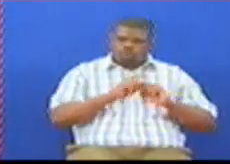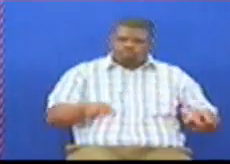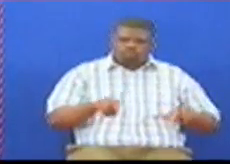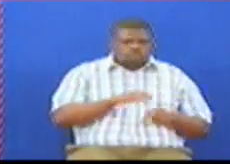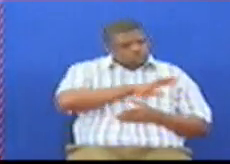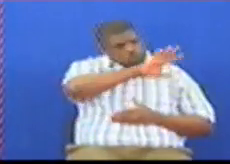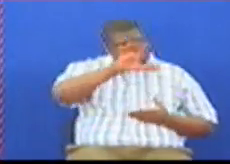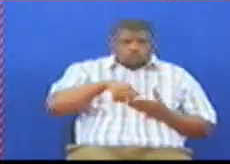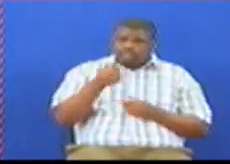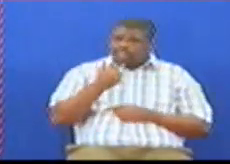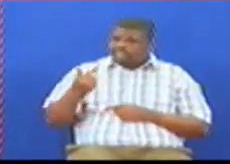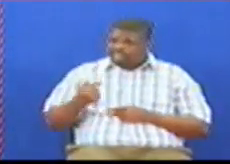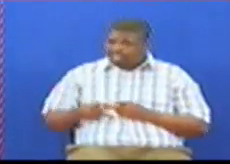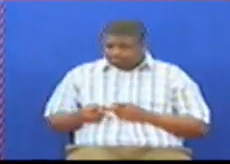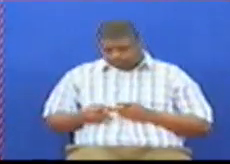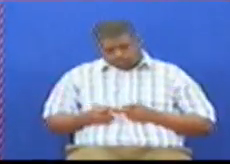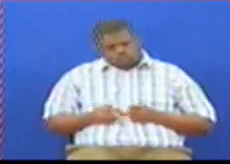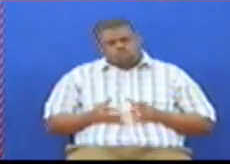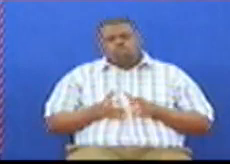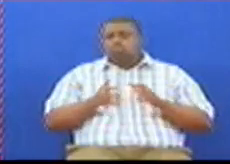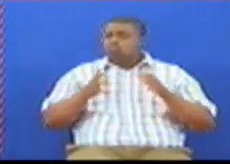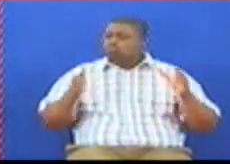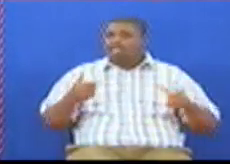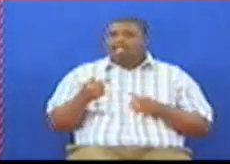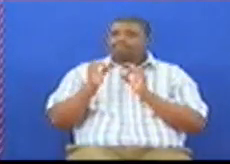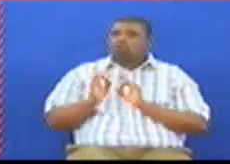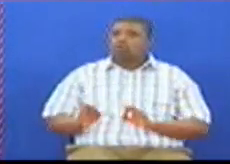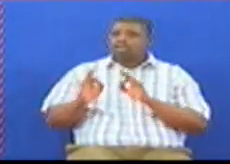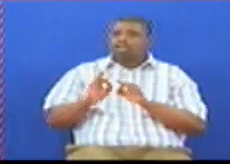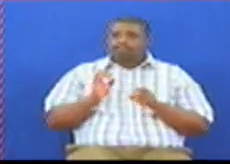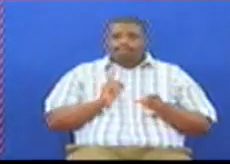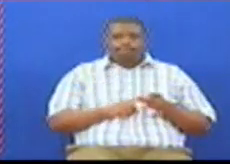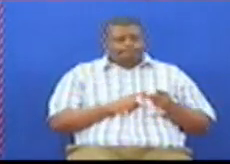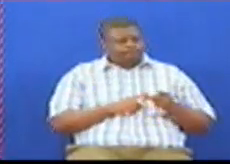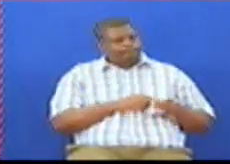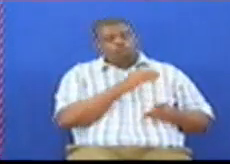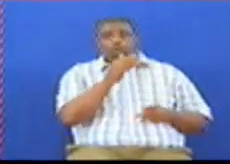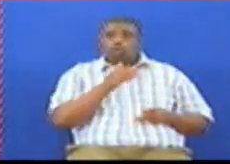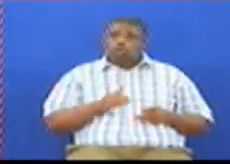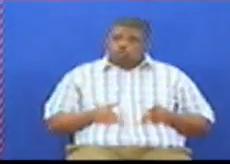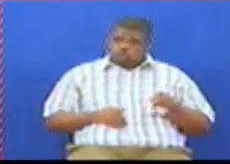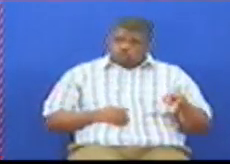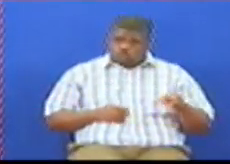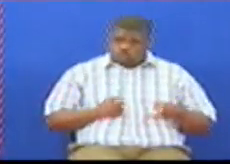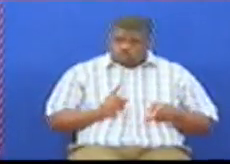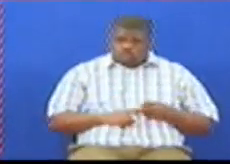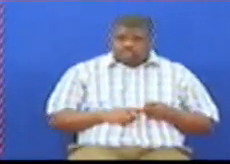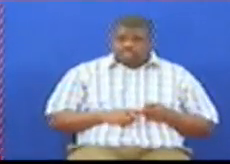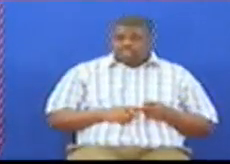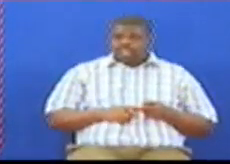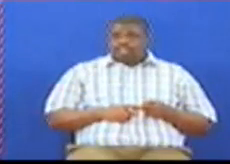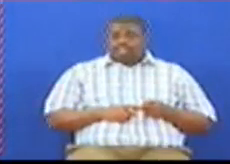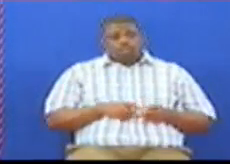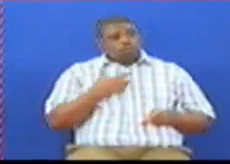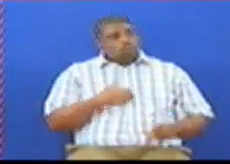Tanzania, yenye ukubwa wa square meter 1075, ikifuatiwa na Morogoro square meter za mraba 1070. Mheshimiwa